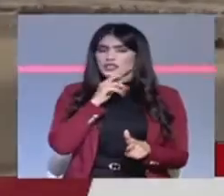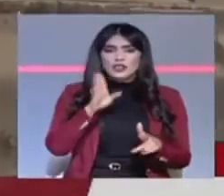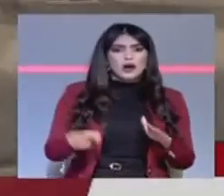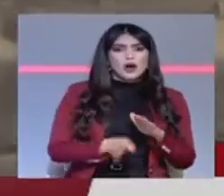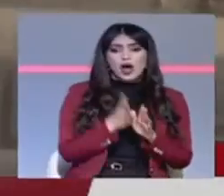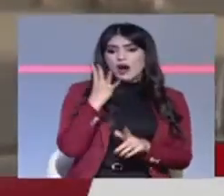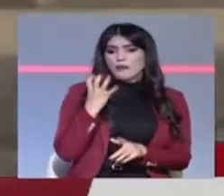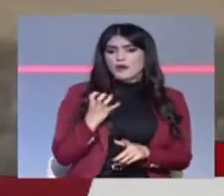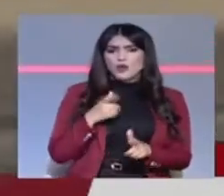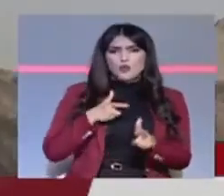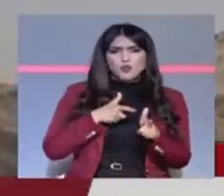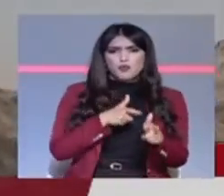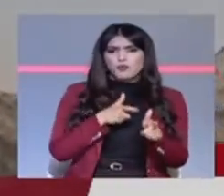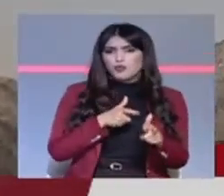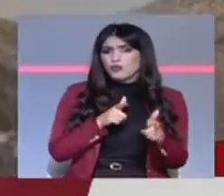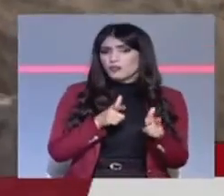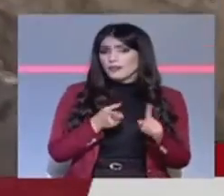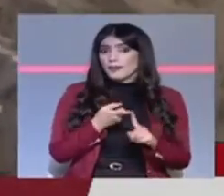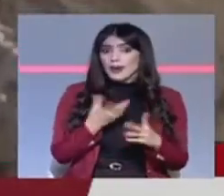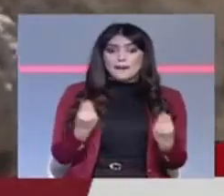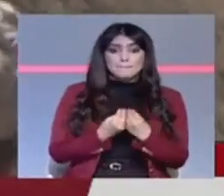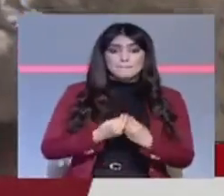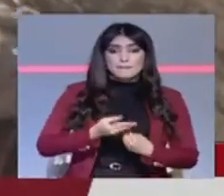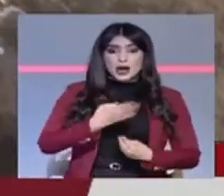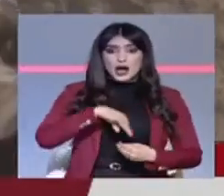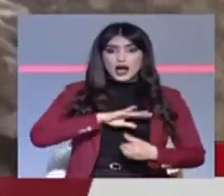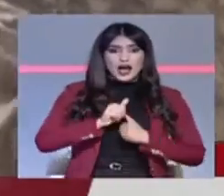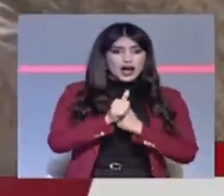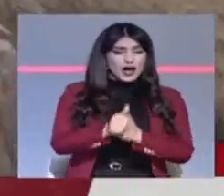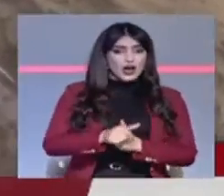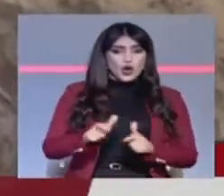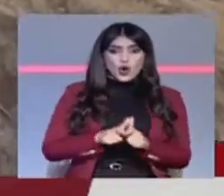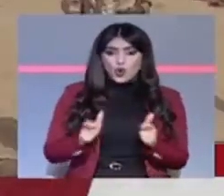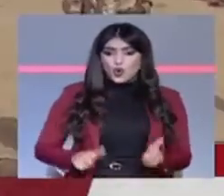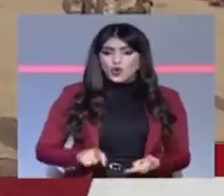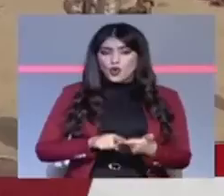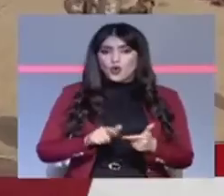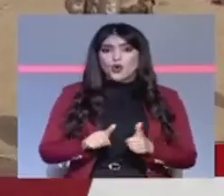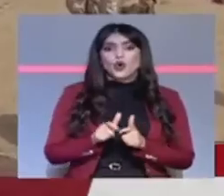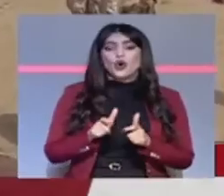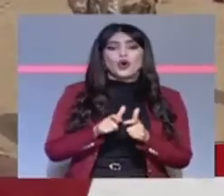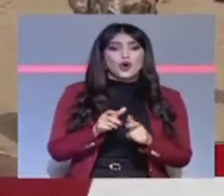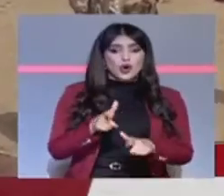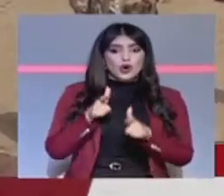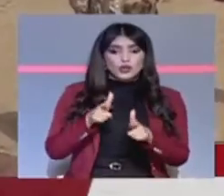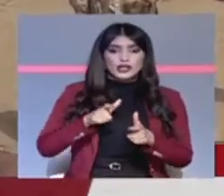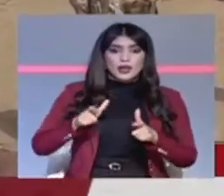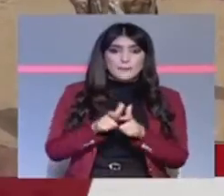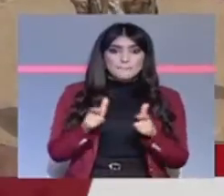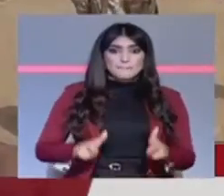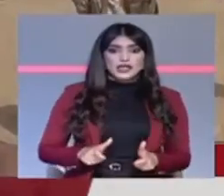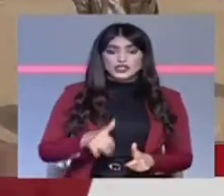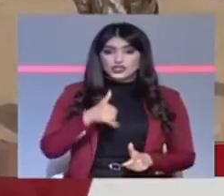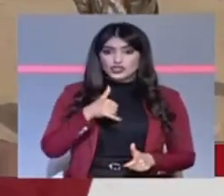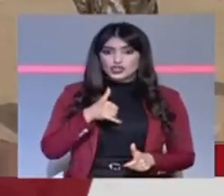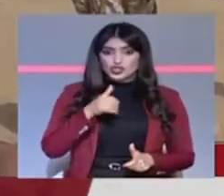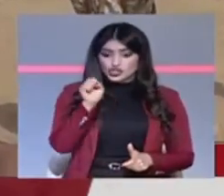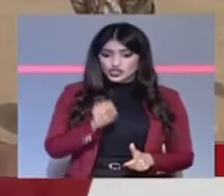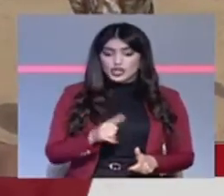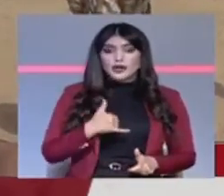اربعه ايام المتتاليه بين القوات الحكوميه والقوات التابعه للمجلس الانتقاليه الجنوبي بمحافظه